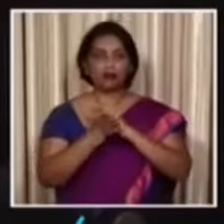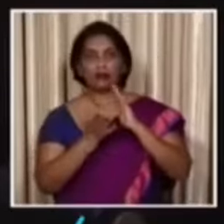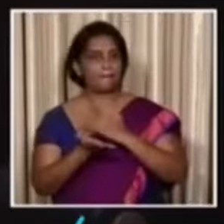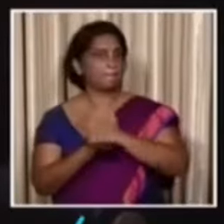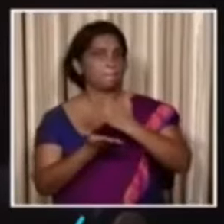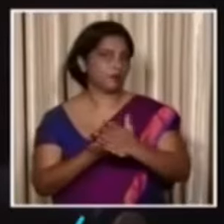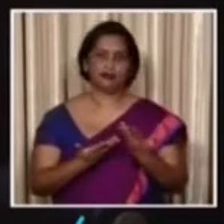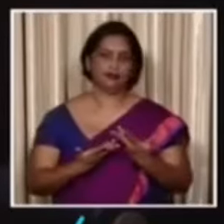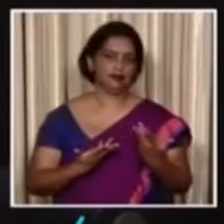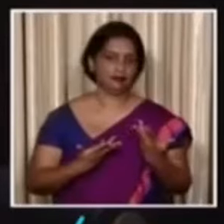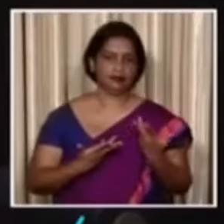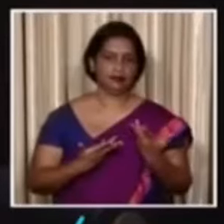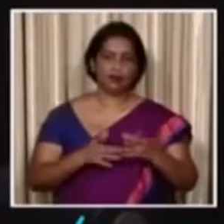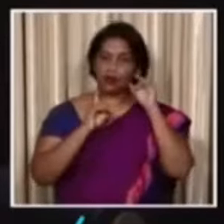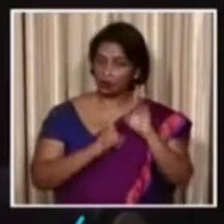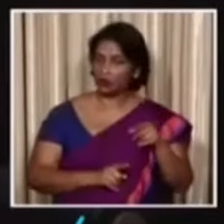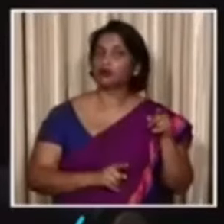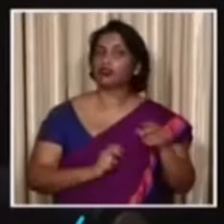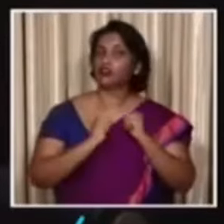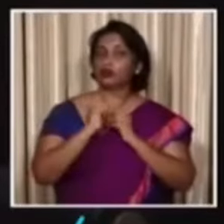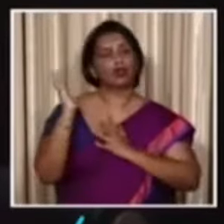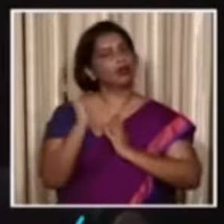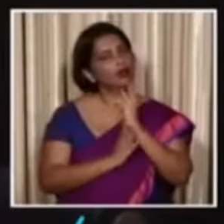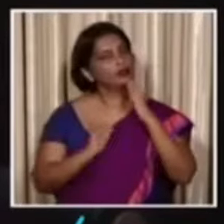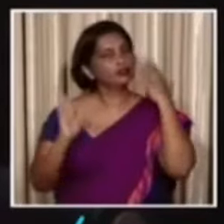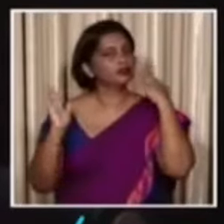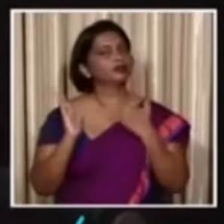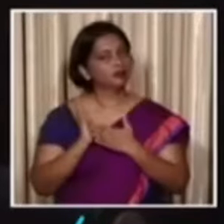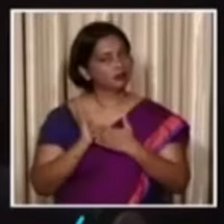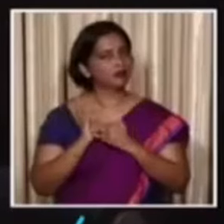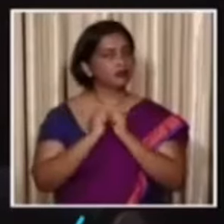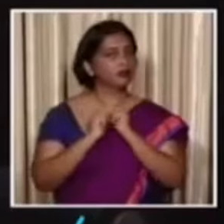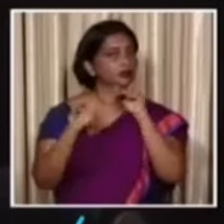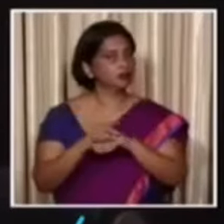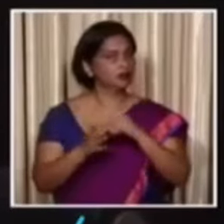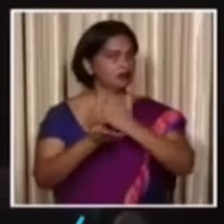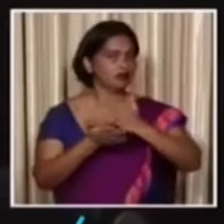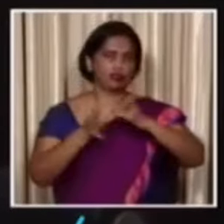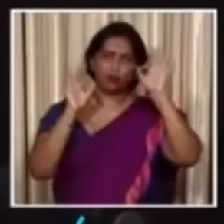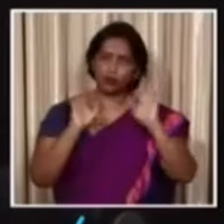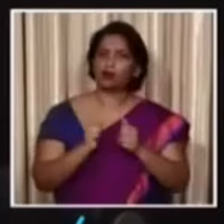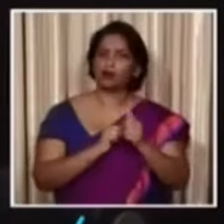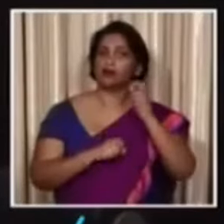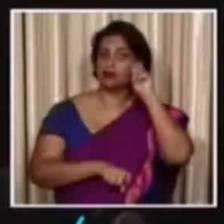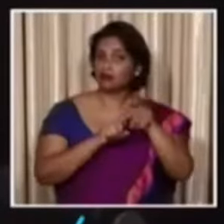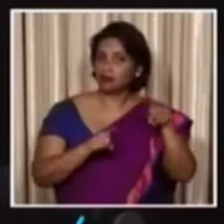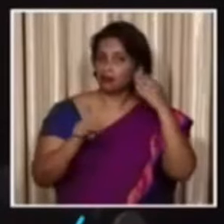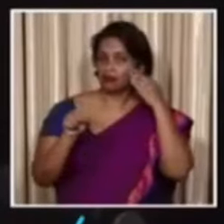කළ නොහැකි කියන එක. ඒ අනුව වෘත්ති අයිතිවාසිකම් වෙනුවෙන් සේවාවන් වලට බාධා නොවී කටයුතු කරපු පිරිස් වෙනුවෙන්